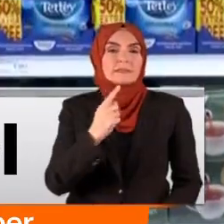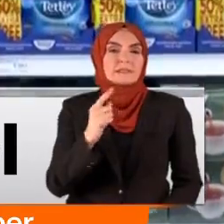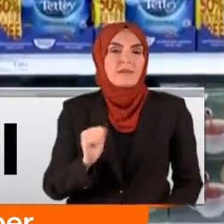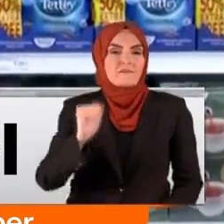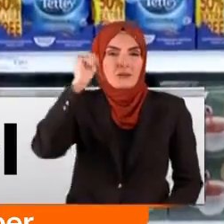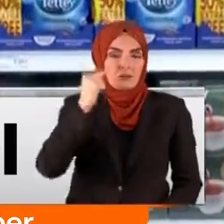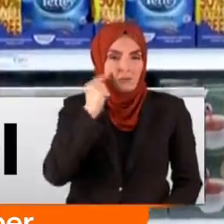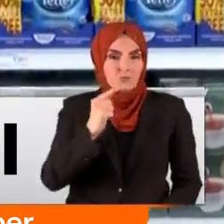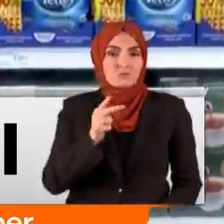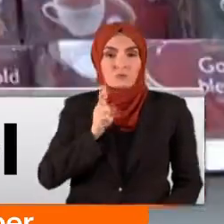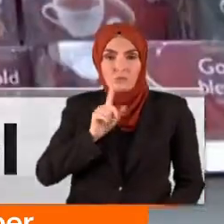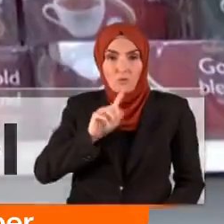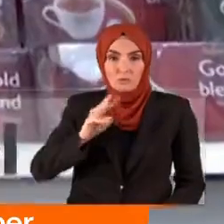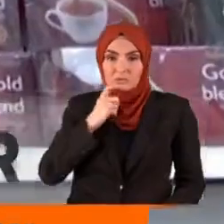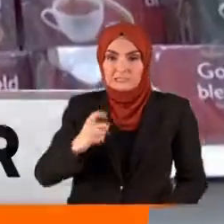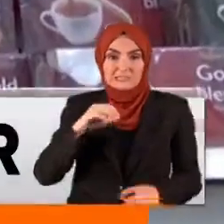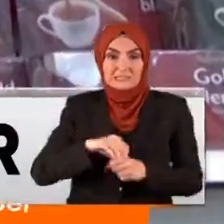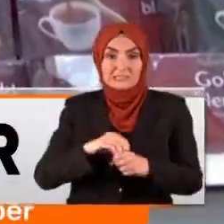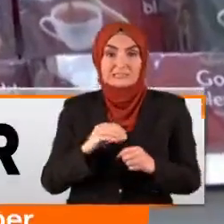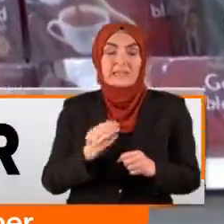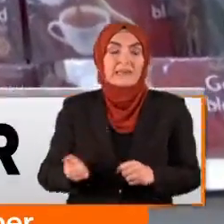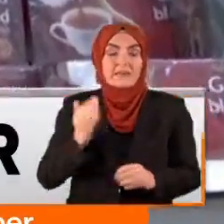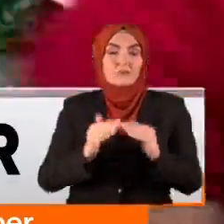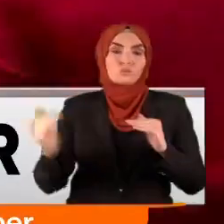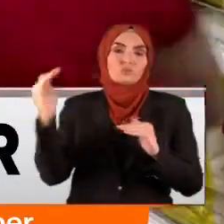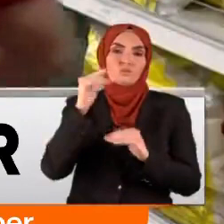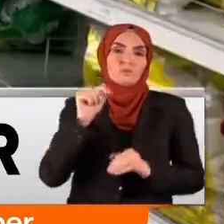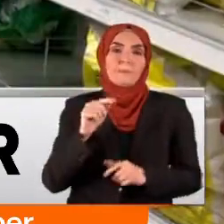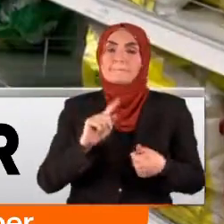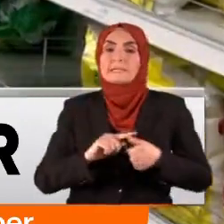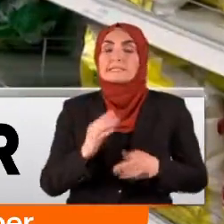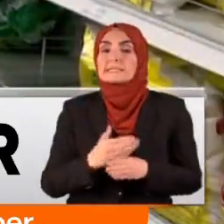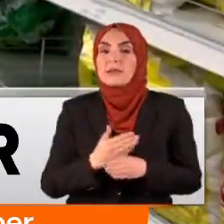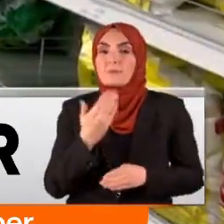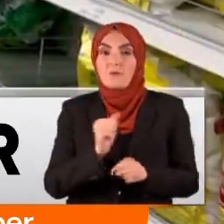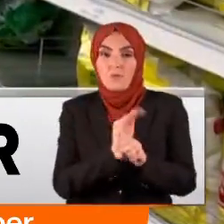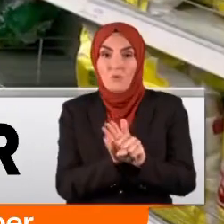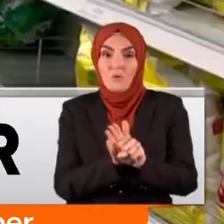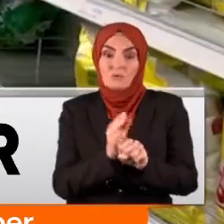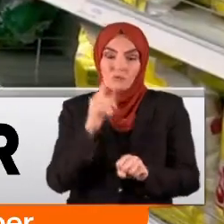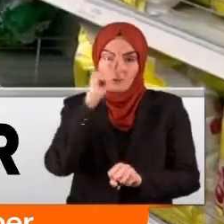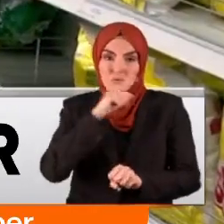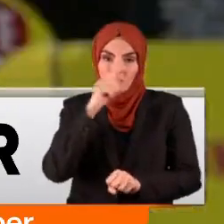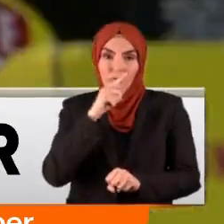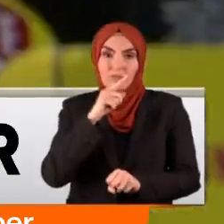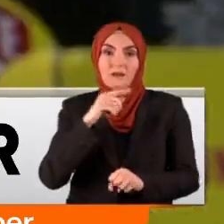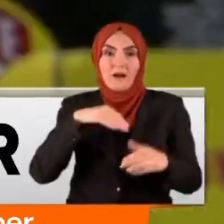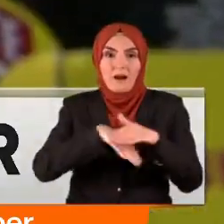en yüksek seviyesine ulaştı. Bunun birinci sebebi ise koronavirüs salgınları nedeniyle alınan karantina